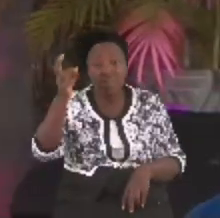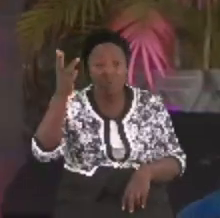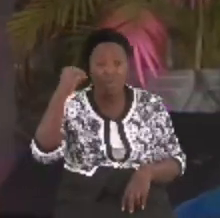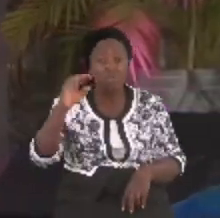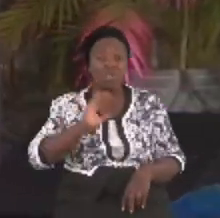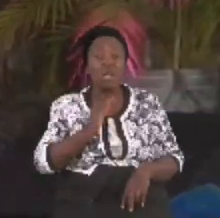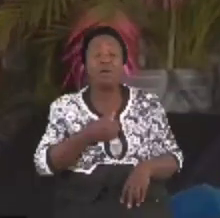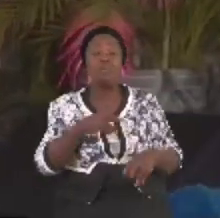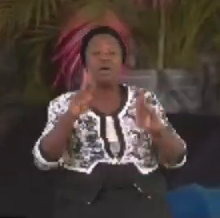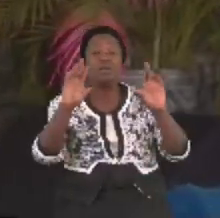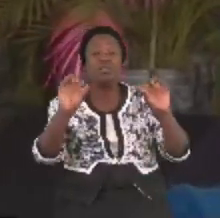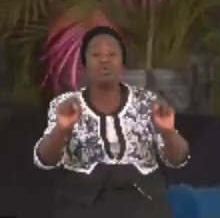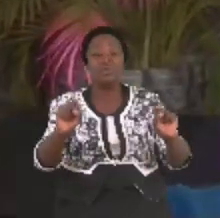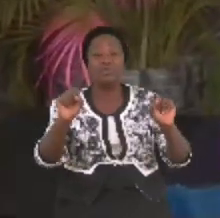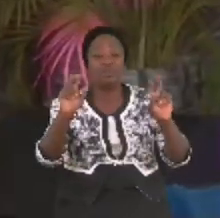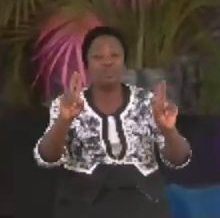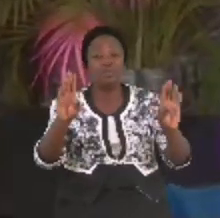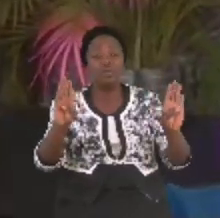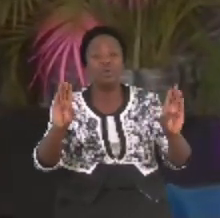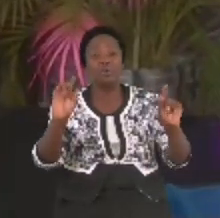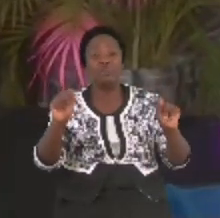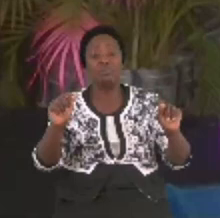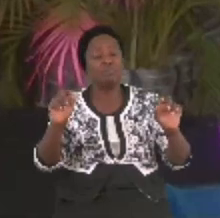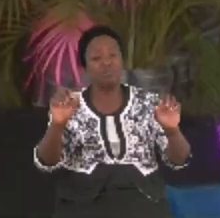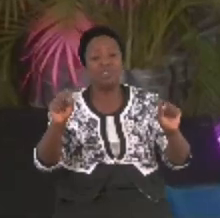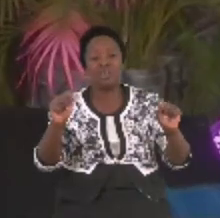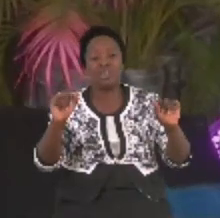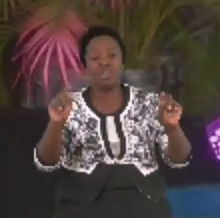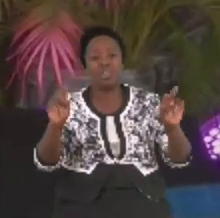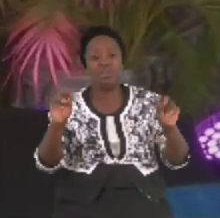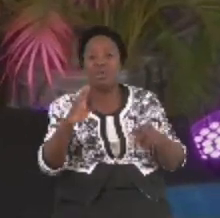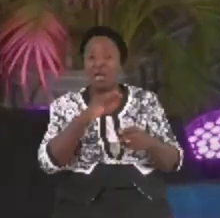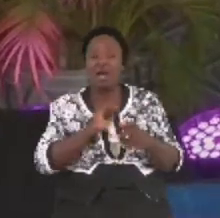substitut. Et c'est le substitut